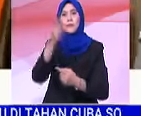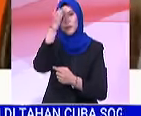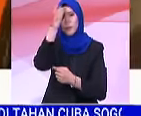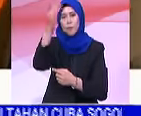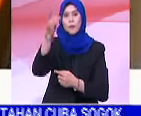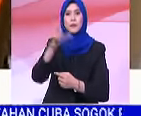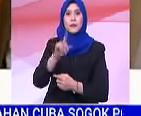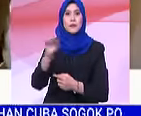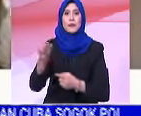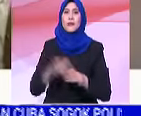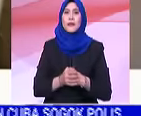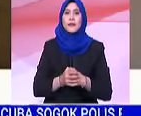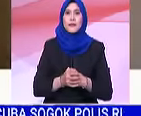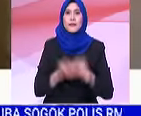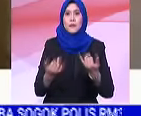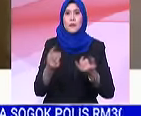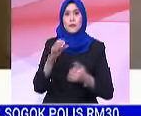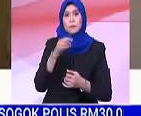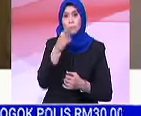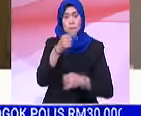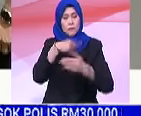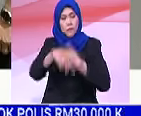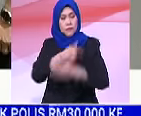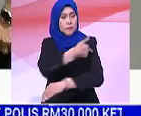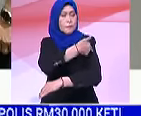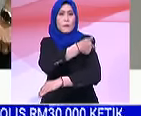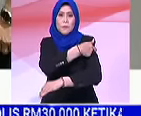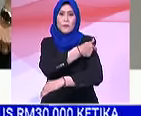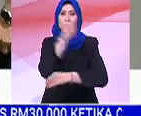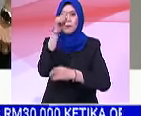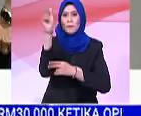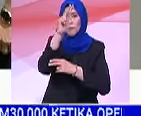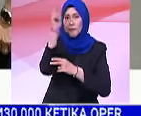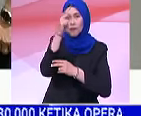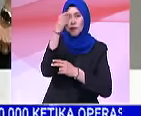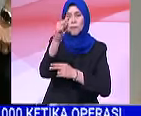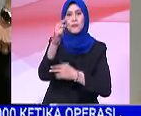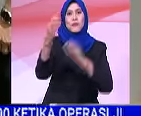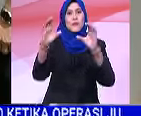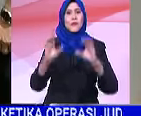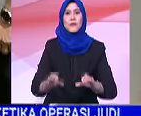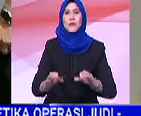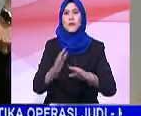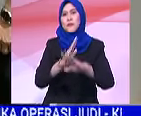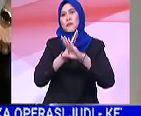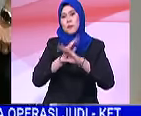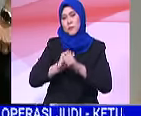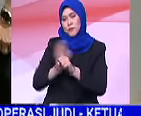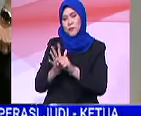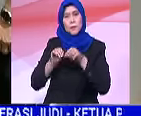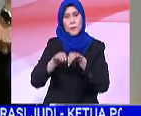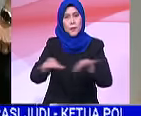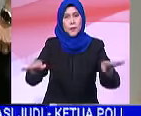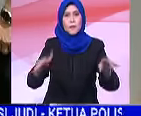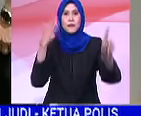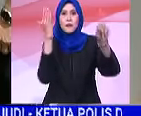Saleh. PICK merupakan program pemvaksinan yang dilaksanakan kerajaan sebagai pendekatan membendung penularan COVID-19